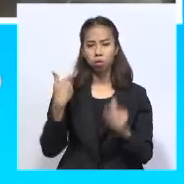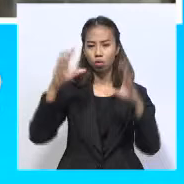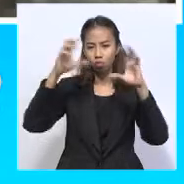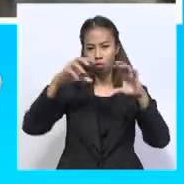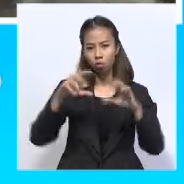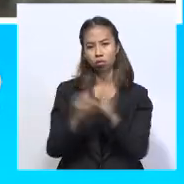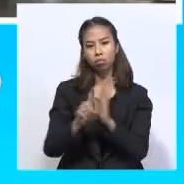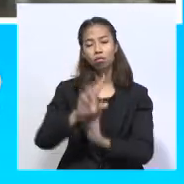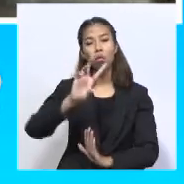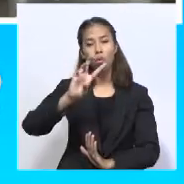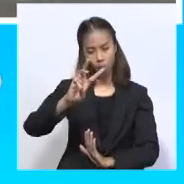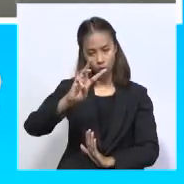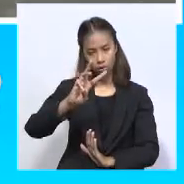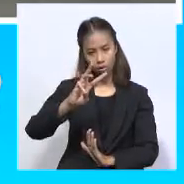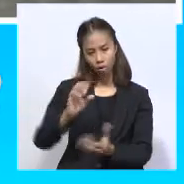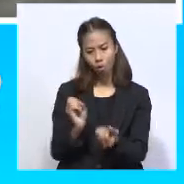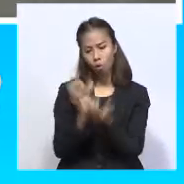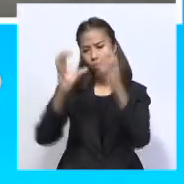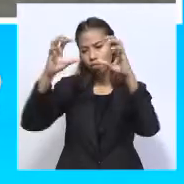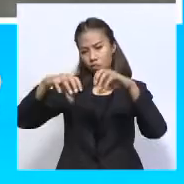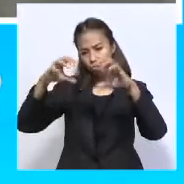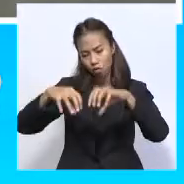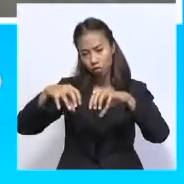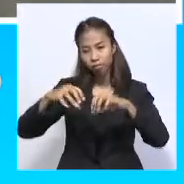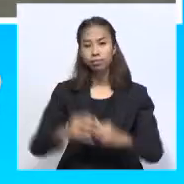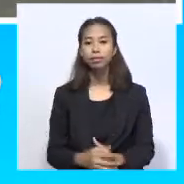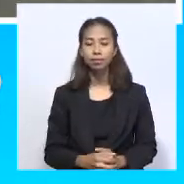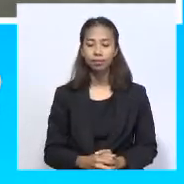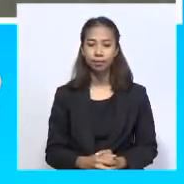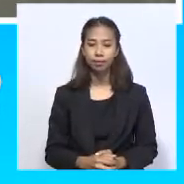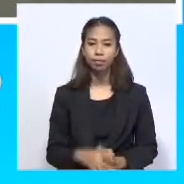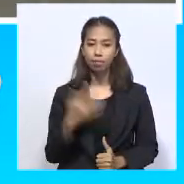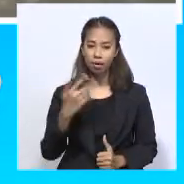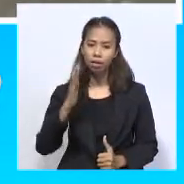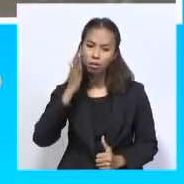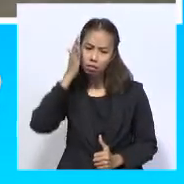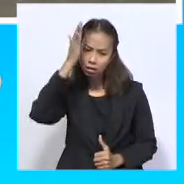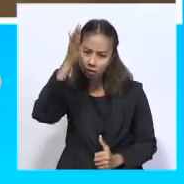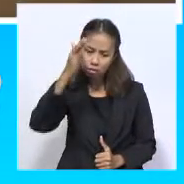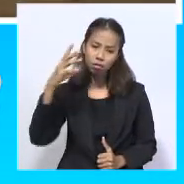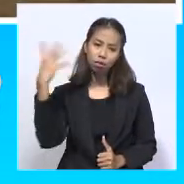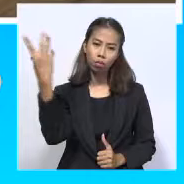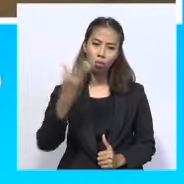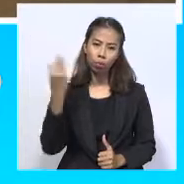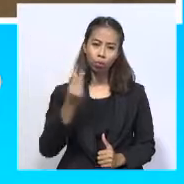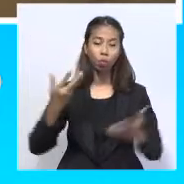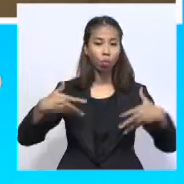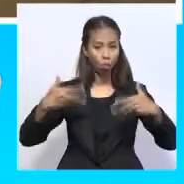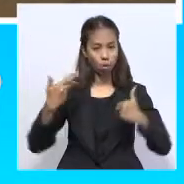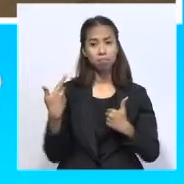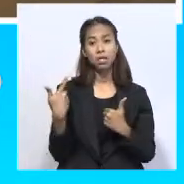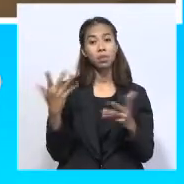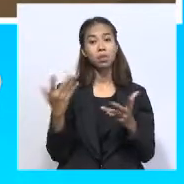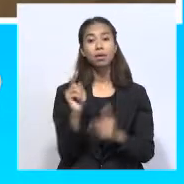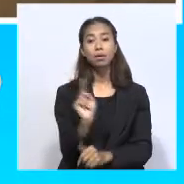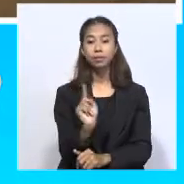ฝนในพื้นที่ค่อนข้างเยอะนะครับ ค่ะหลังจากนี้พายุฤดูร้อนจะมีเกิดขึ้นอีกไหมคะท่